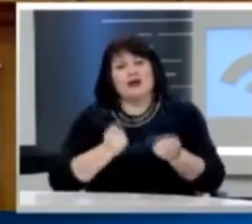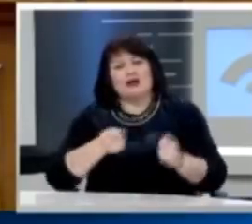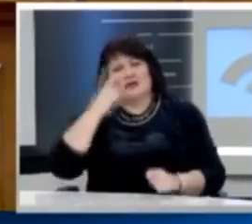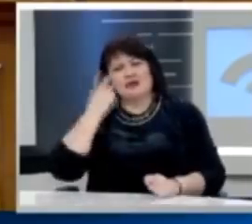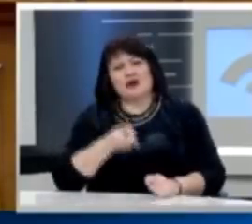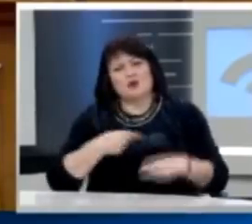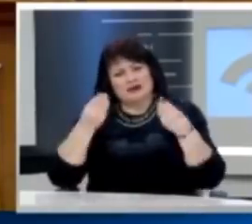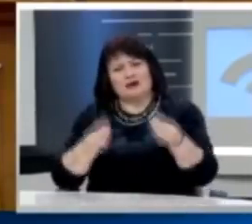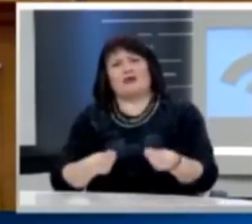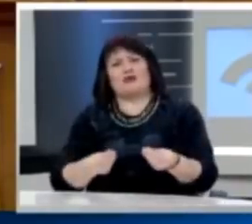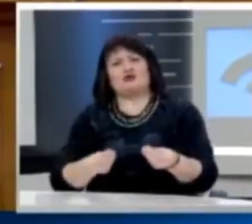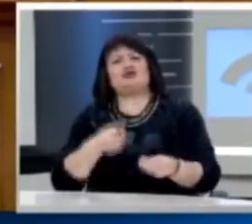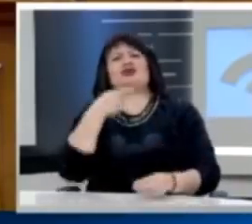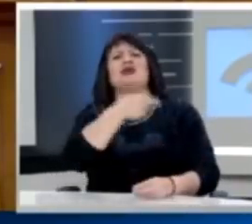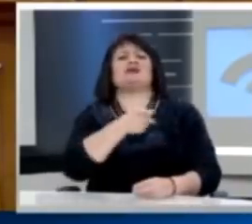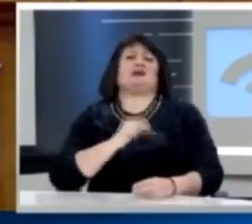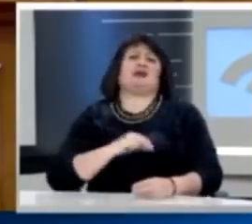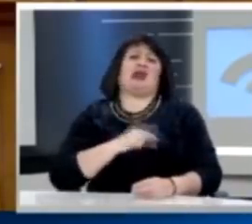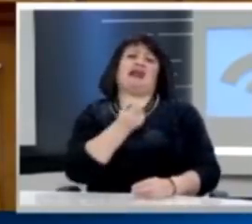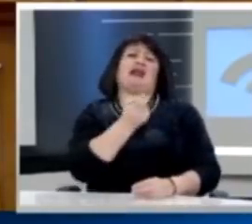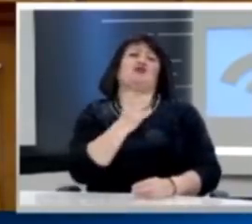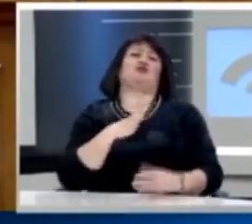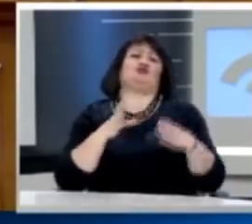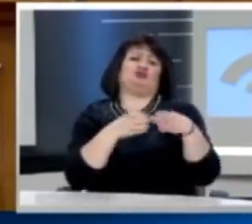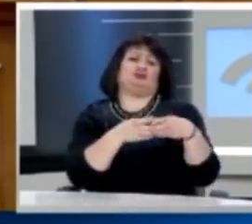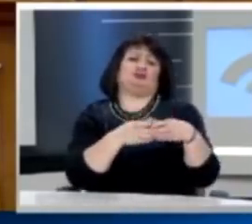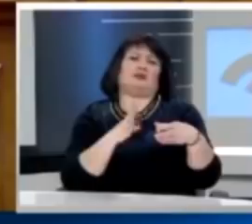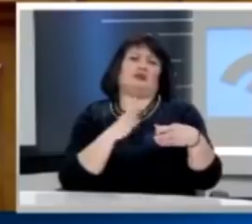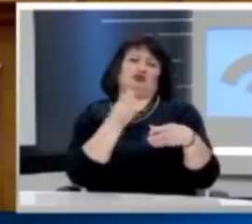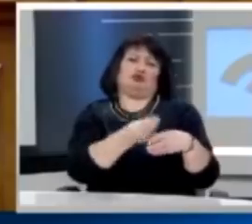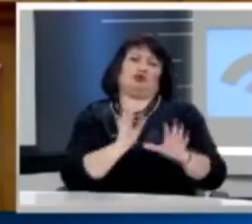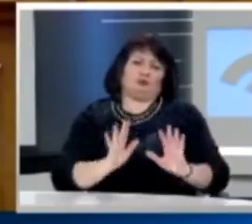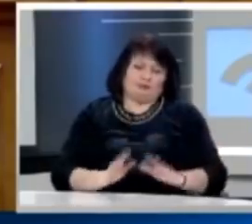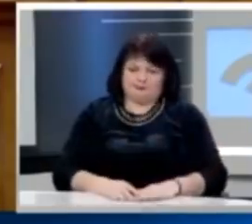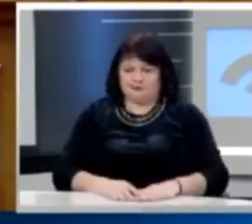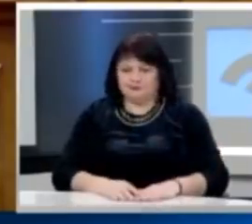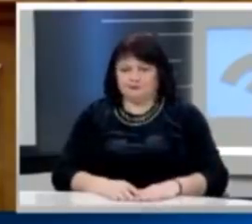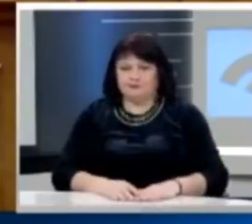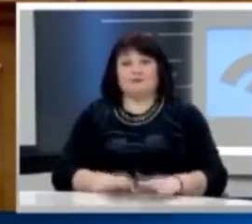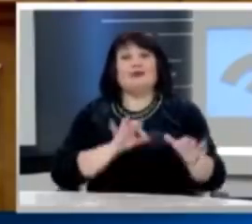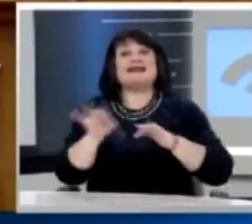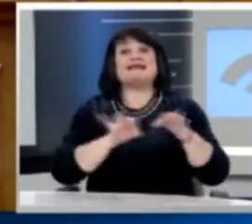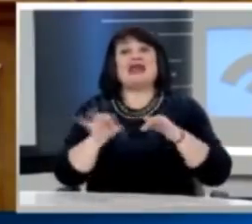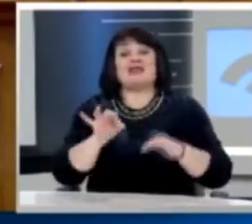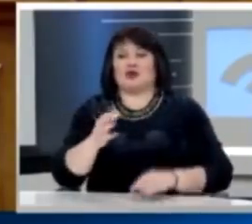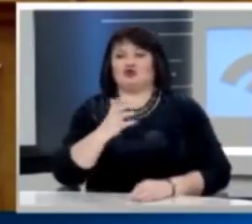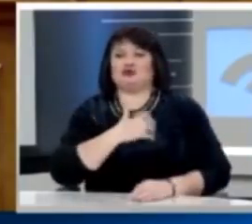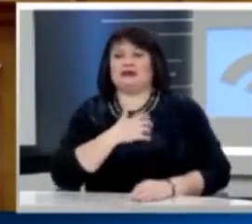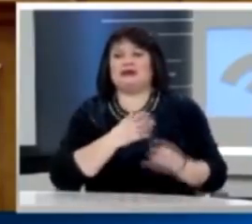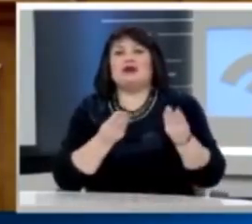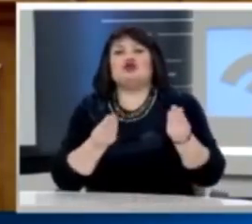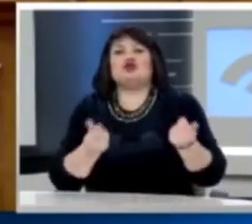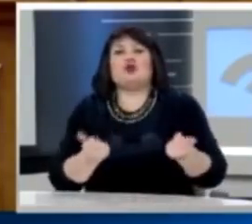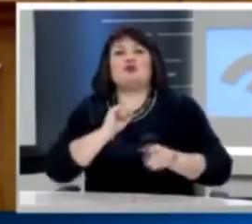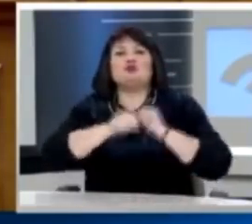προκειμένου να εξασφαλίσετε τα κέρδη των λίγων. Και αυτή Τη στρατηγική σας σύγκληση